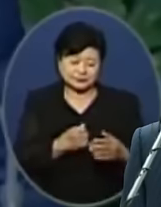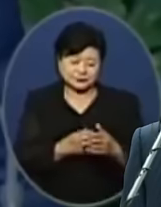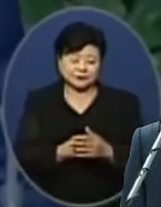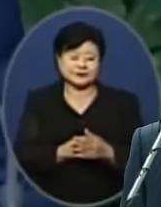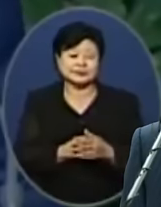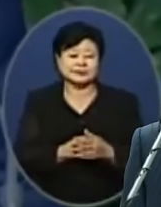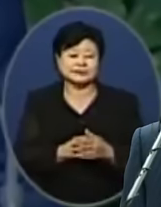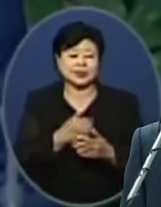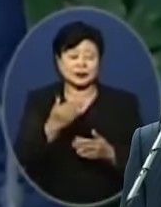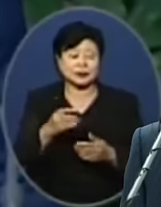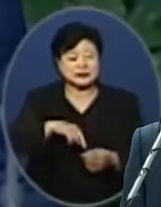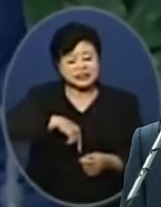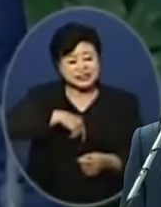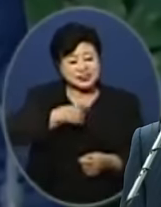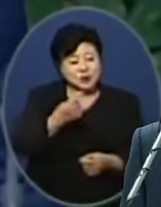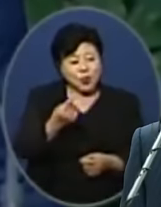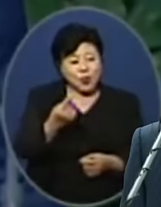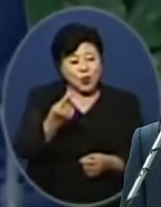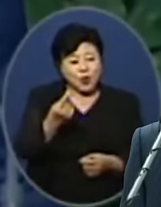해서 여러분 스스로를